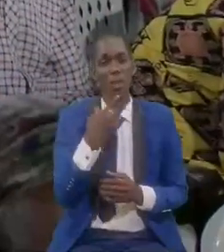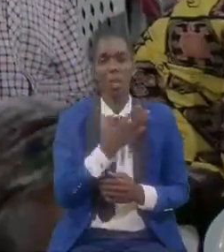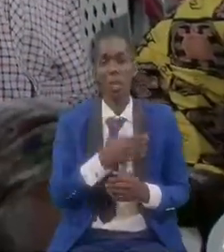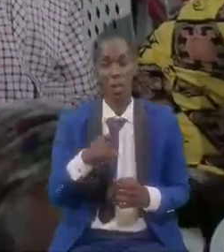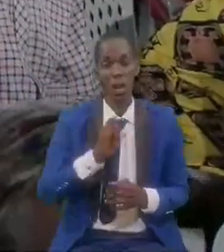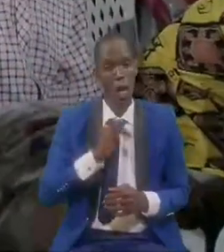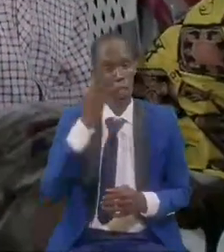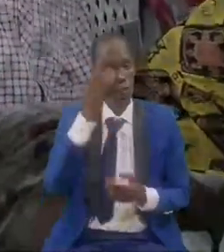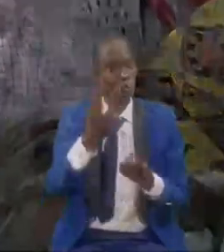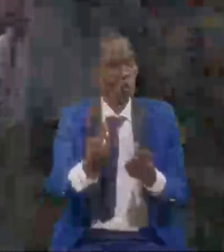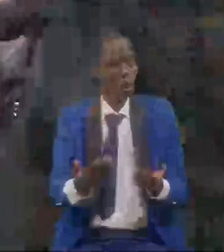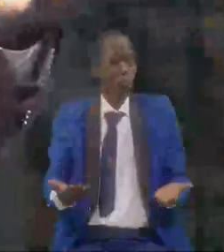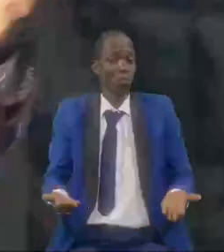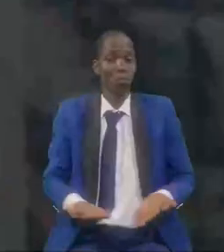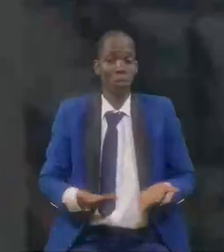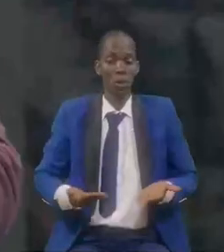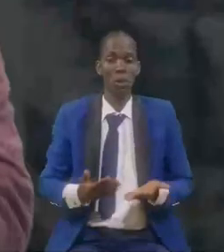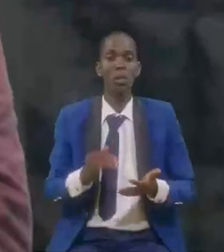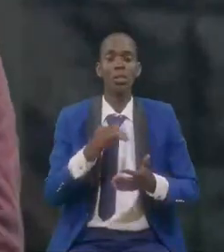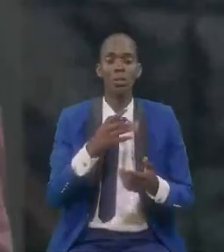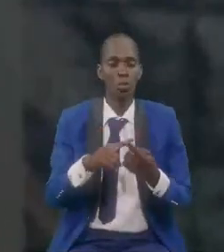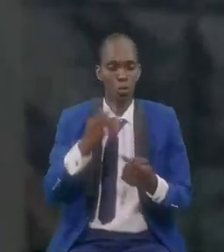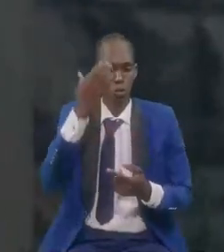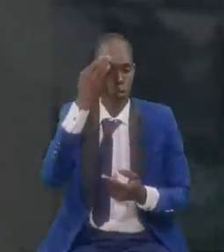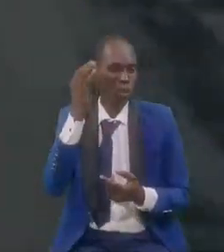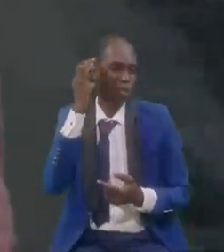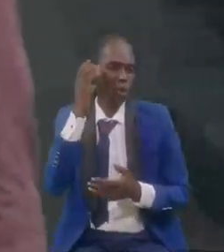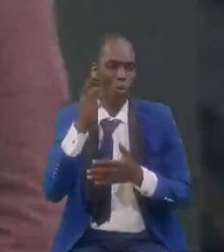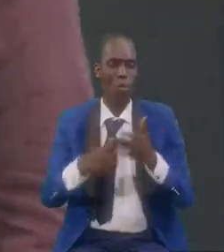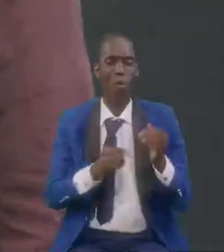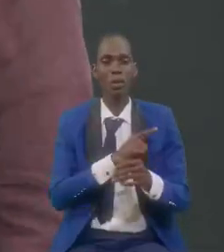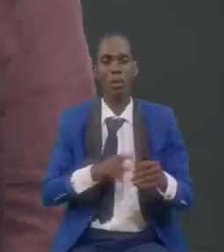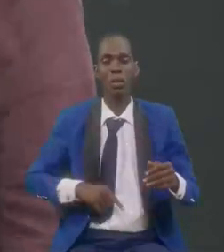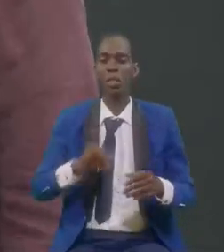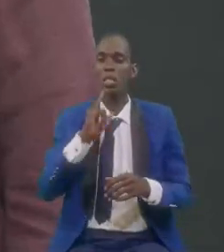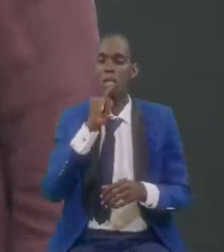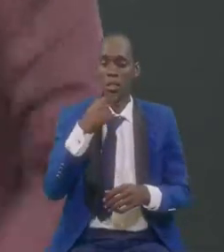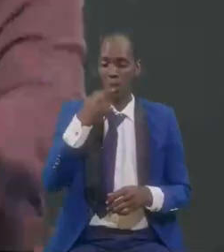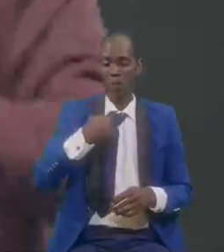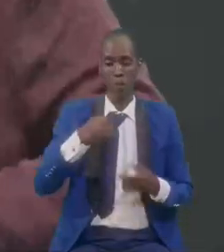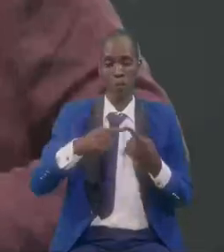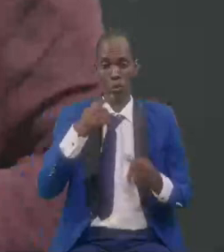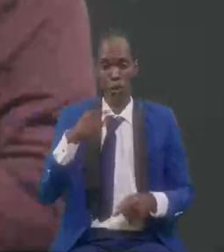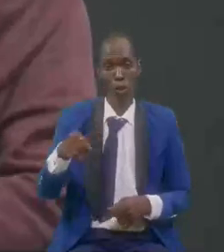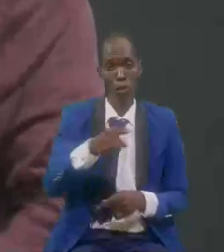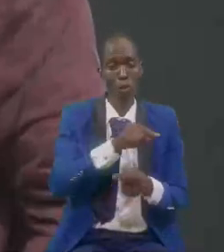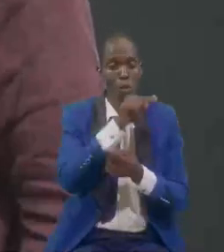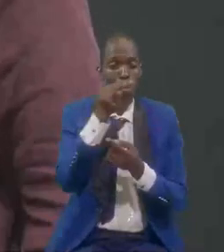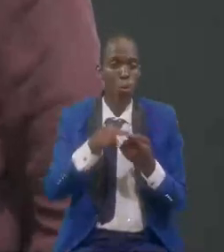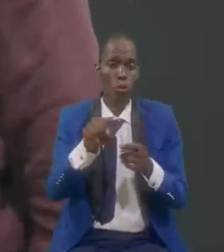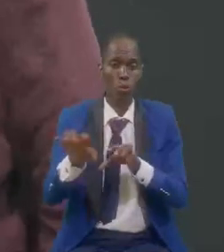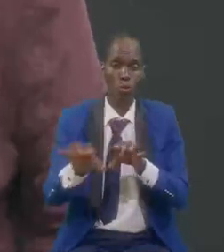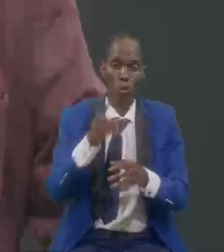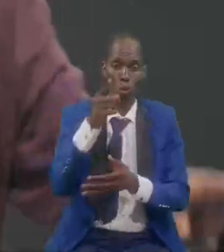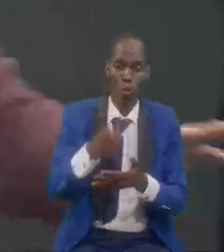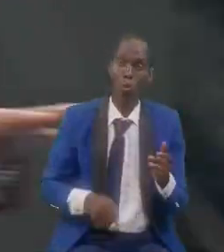Je sais que tu es venu pour entendre ce que Dieu te dit. Et voici ce qu'il te dit aujourd'hui. Dit, lorsque tu fais ce qu'il te dit de